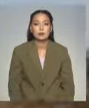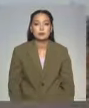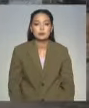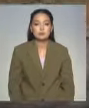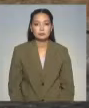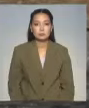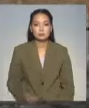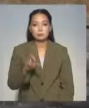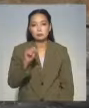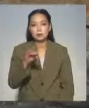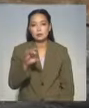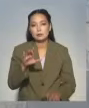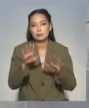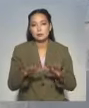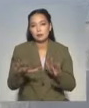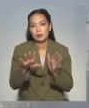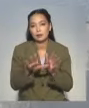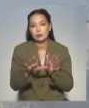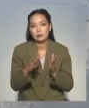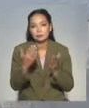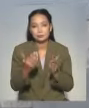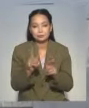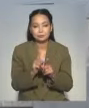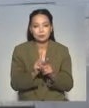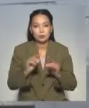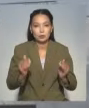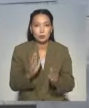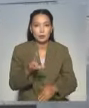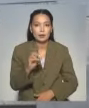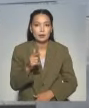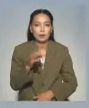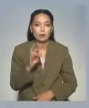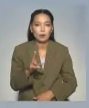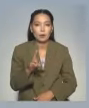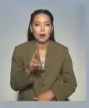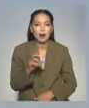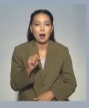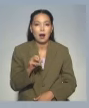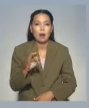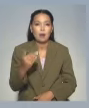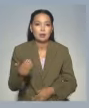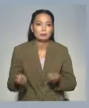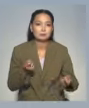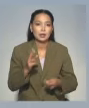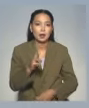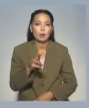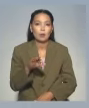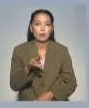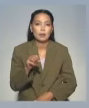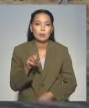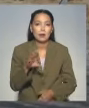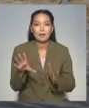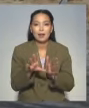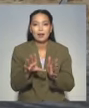Елдің батысында энергия беруде шектеулер болу мүмкін. Кегок акционерлік қоғамның басқарма төрағасы Қаныш Молдабаевтың айтуынша, электр